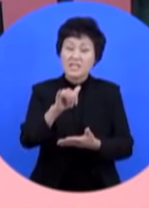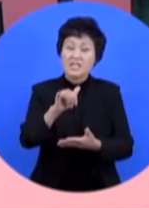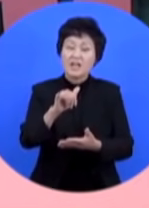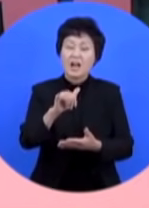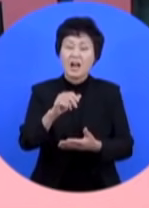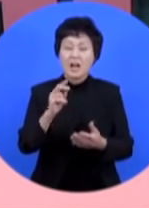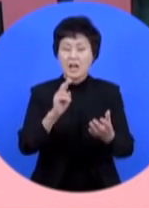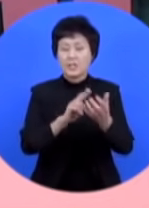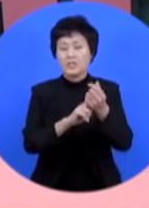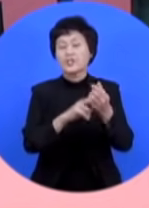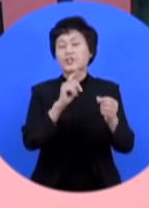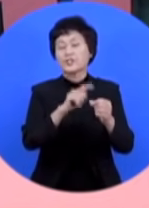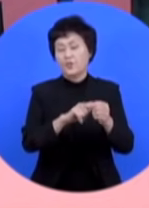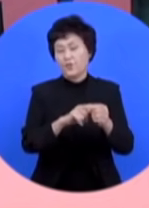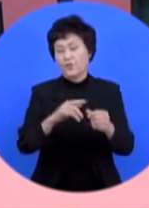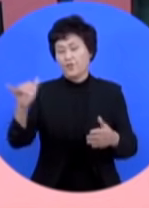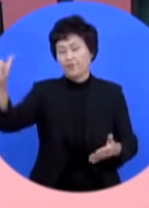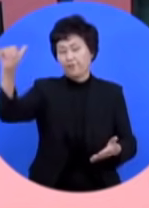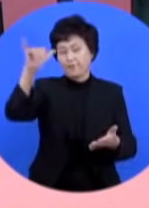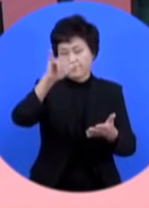한 그날이었습니다.